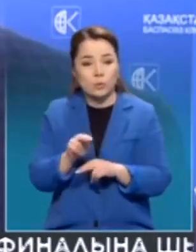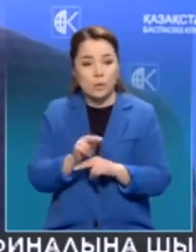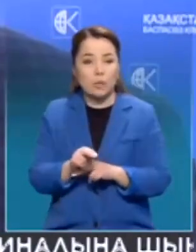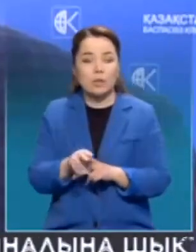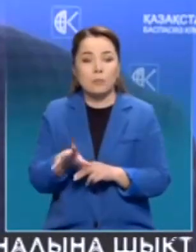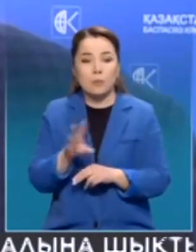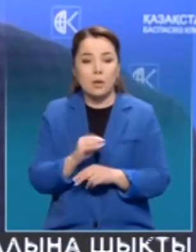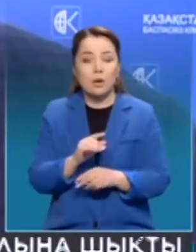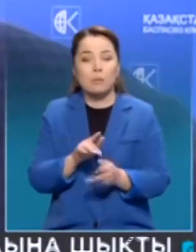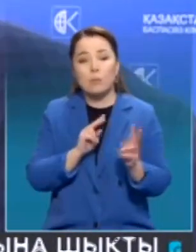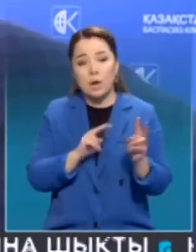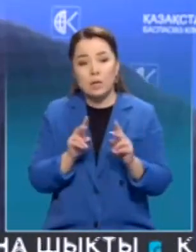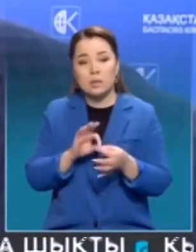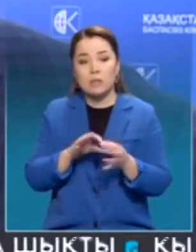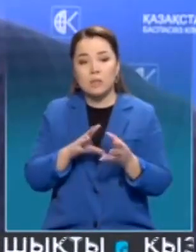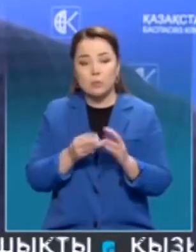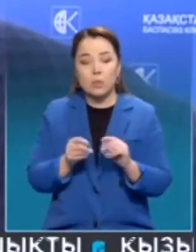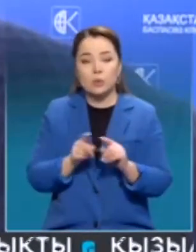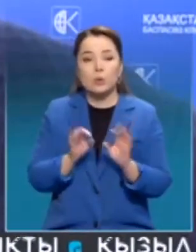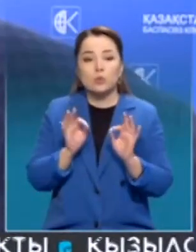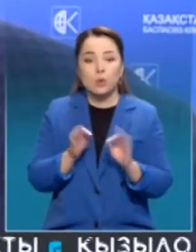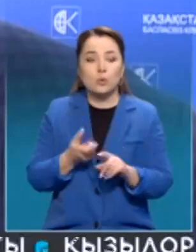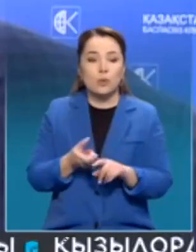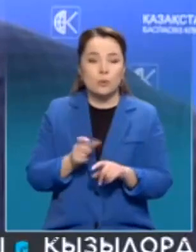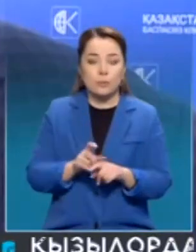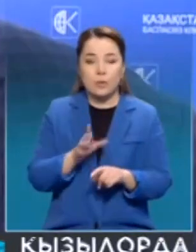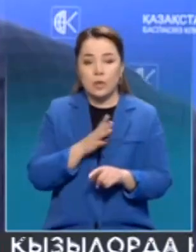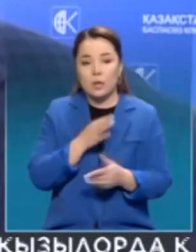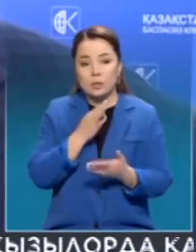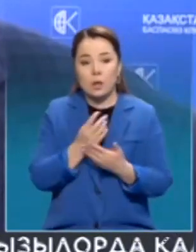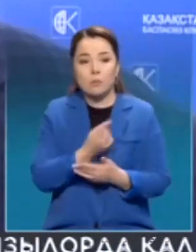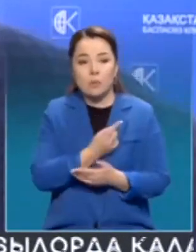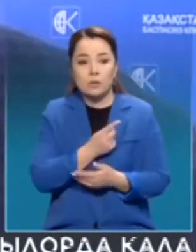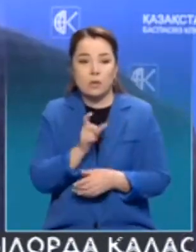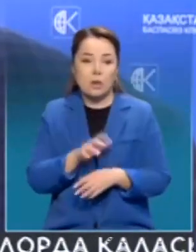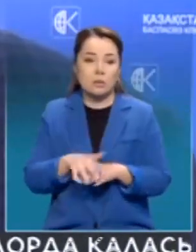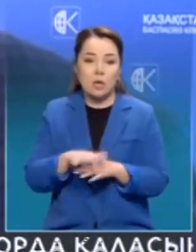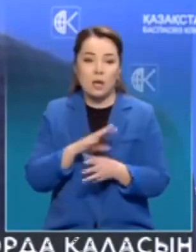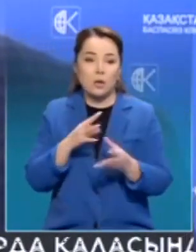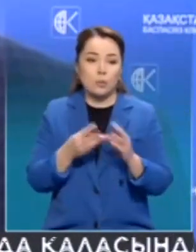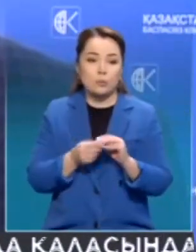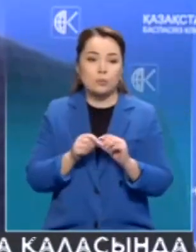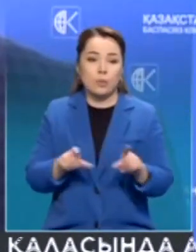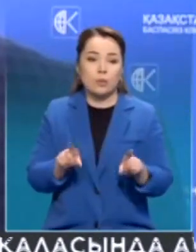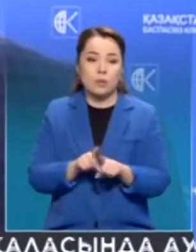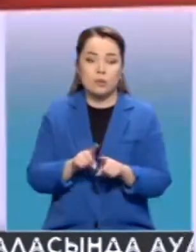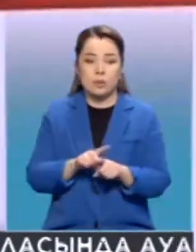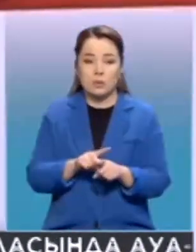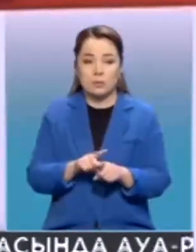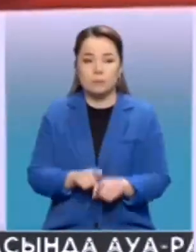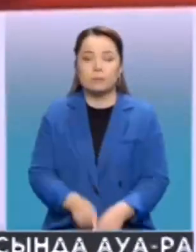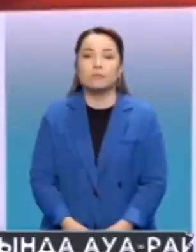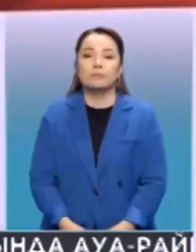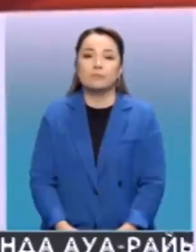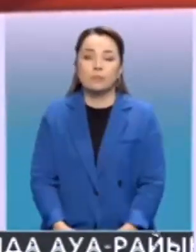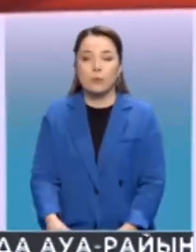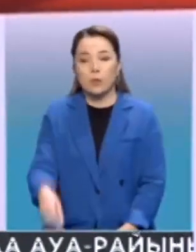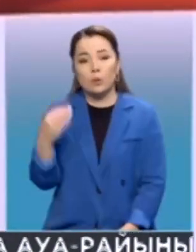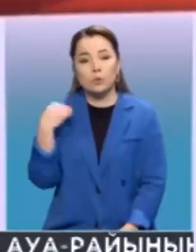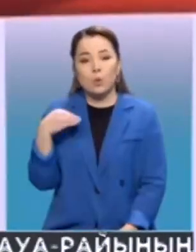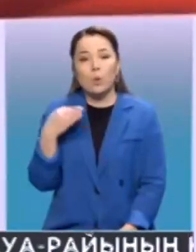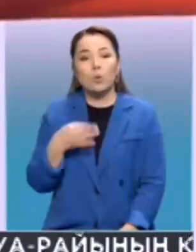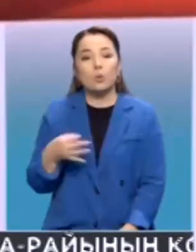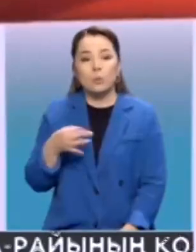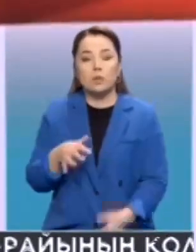маман бақылаушылардың болғаны өте дұрыс та, бұл азаматтық көзқарасты қалыптастырудың бір мектебі сияқты. Түркістан